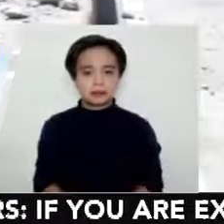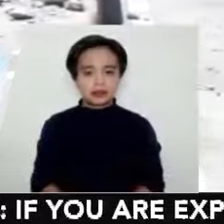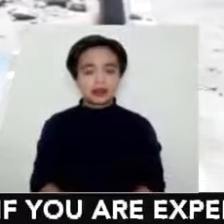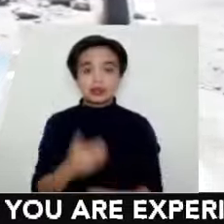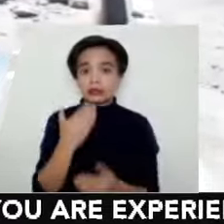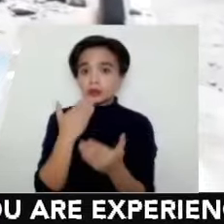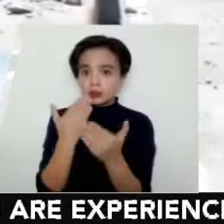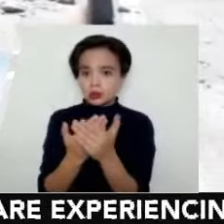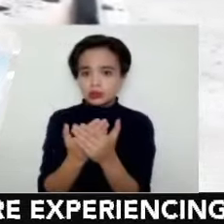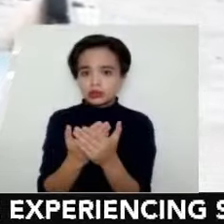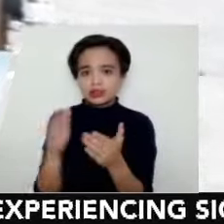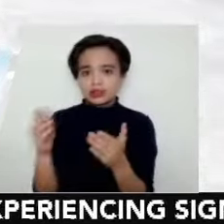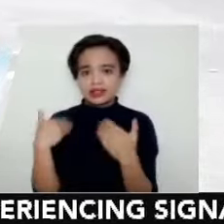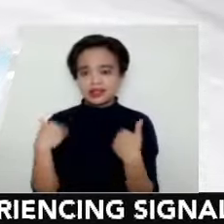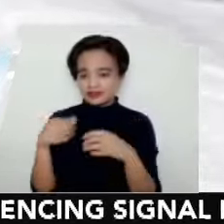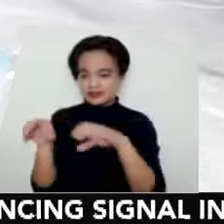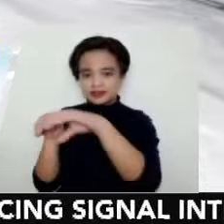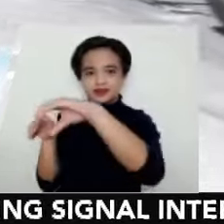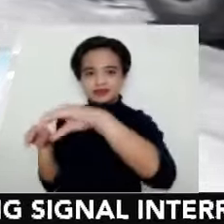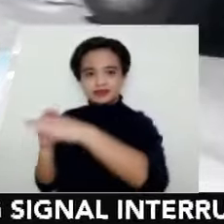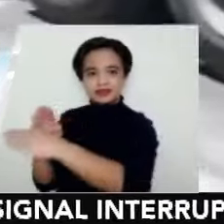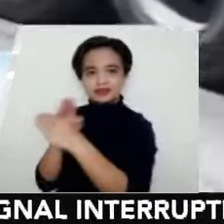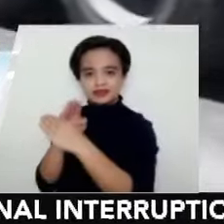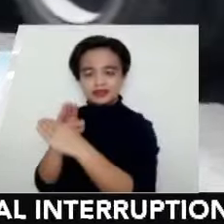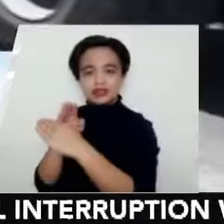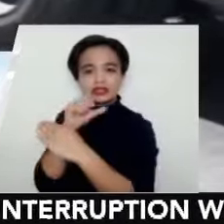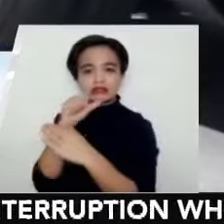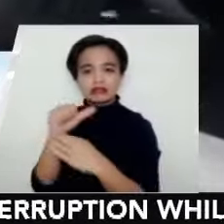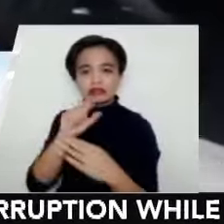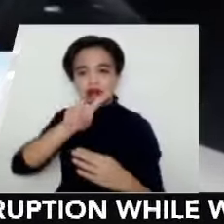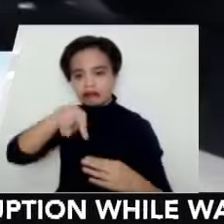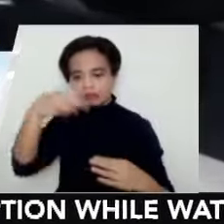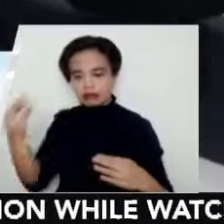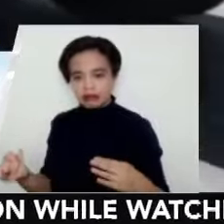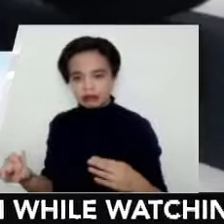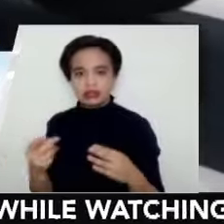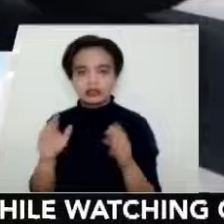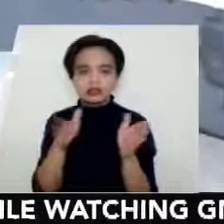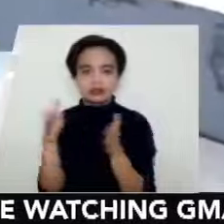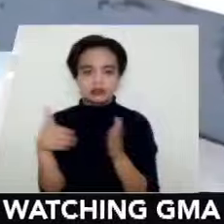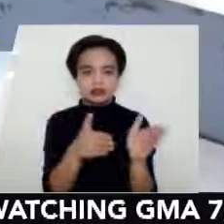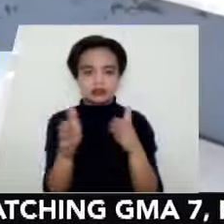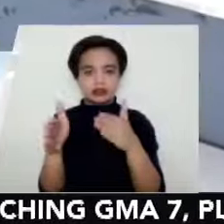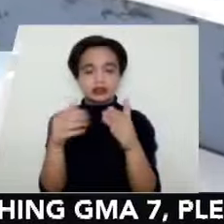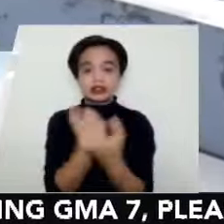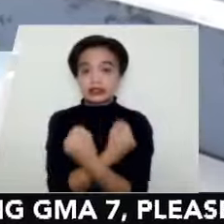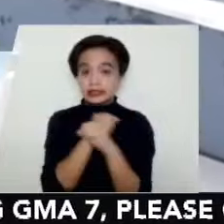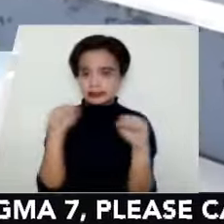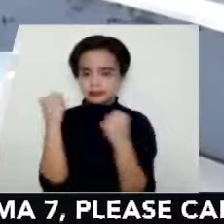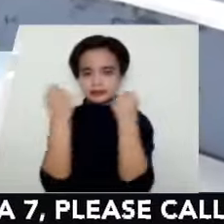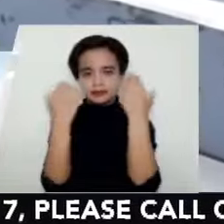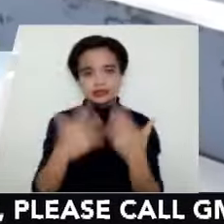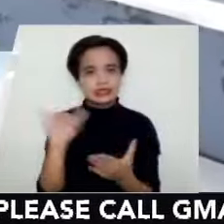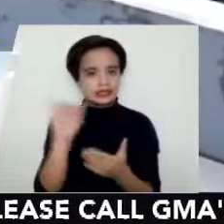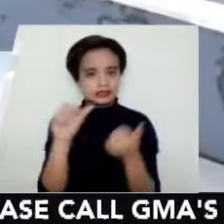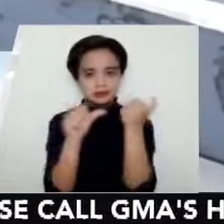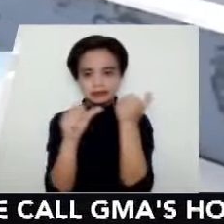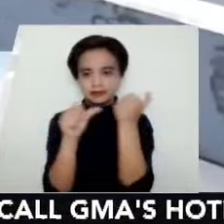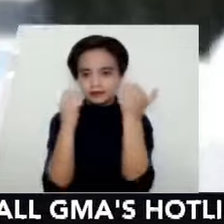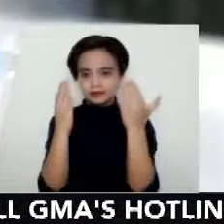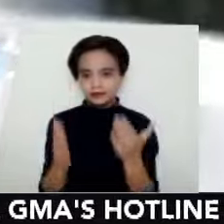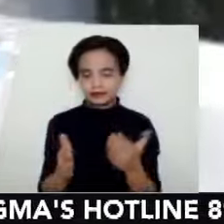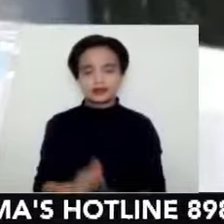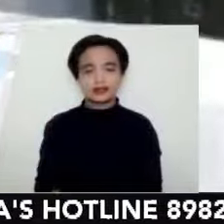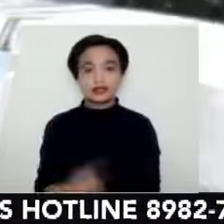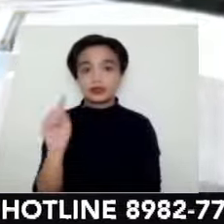nasaloy ito ng railing sa tulay at hindi tuluyang nahulog sa sapa. Ligtas ang driver maging ang kanyang pahinante. Ayon sa